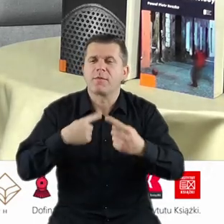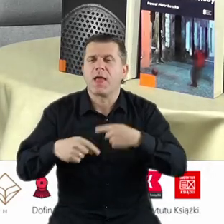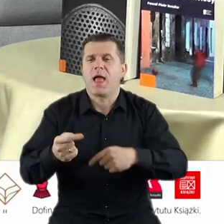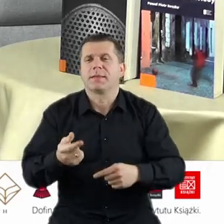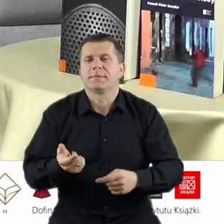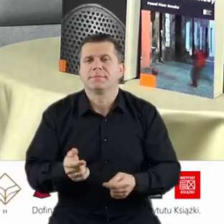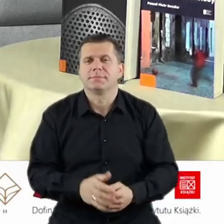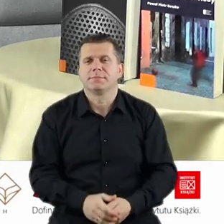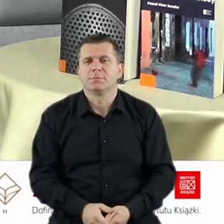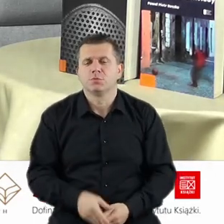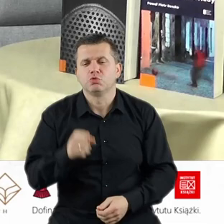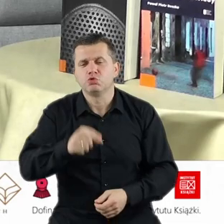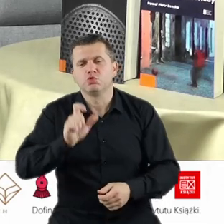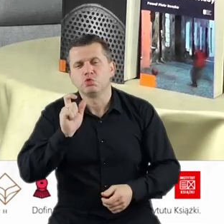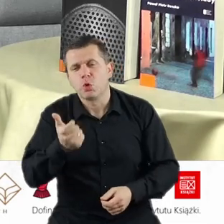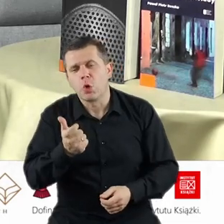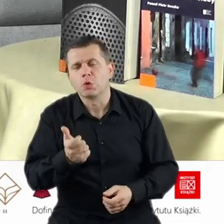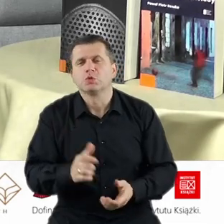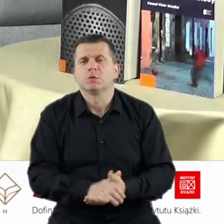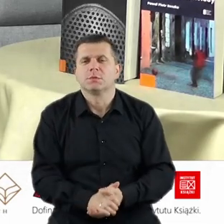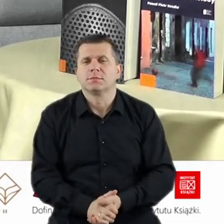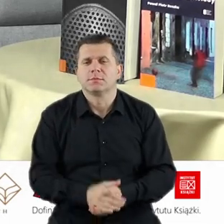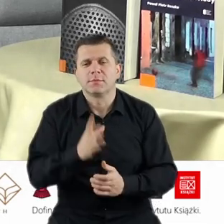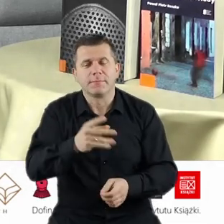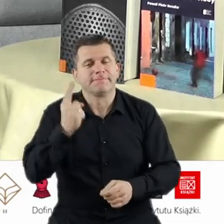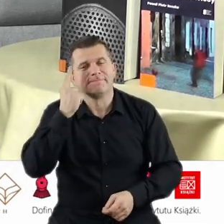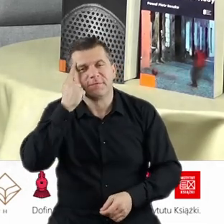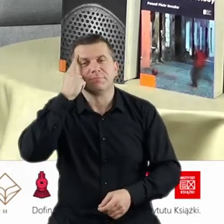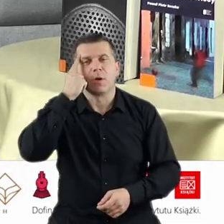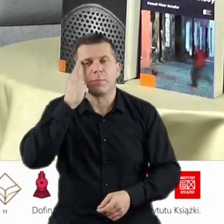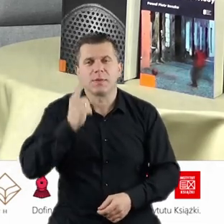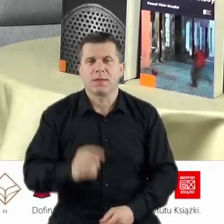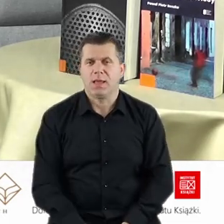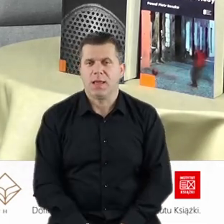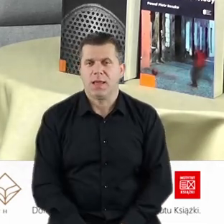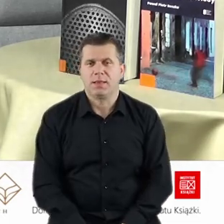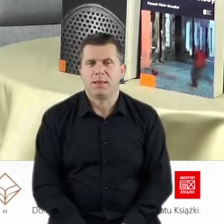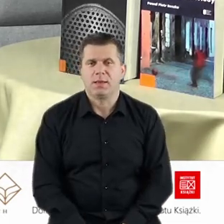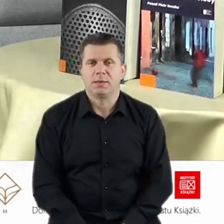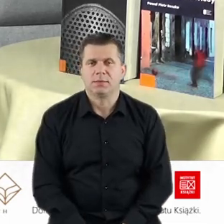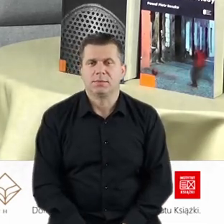Raczej opowiadano mi o tym jako takim właśnie czymś, takim wspomnieniu